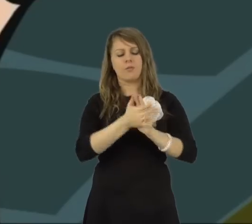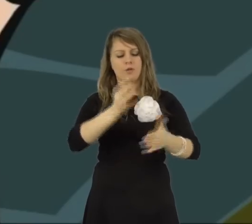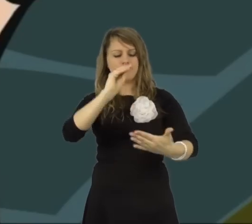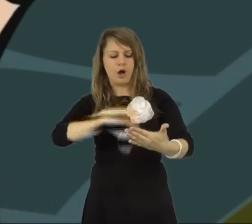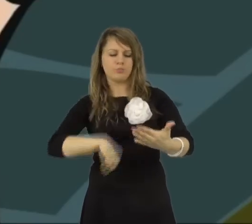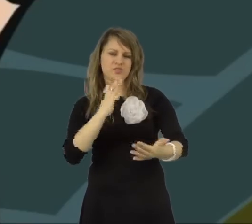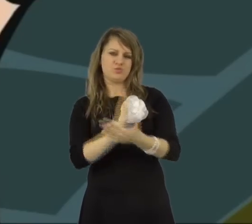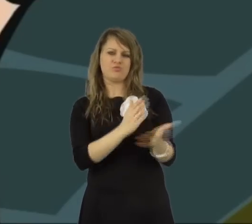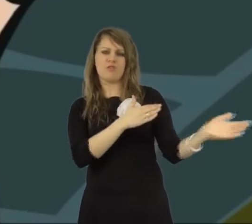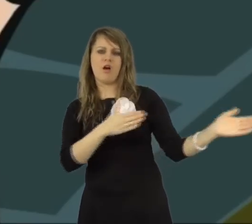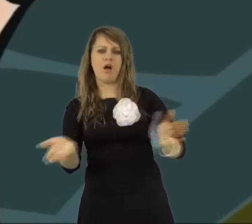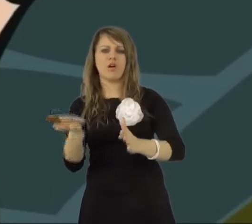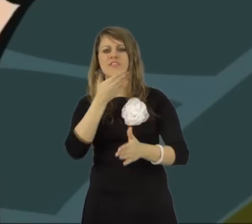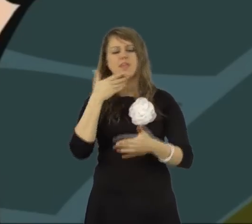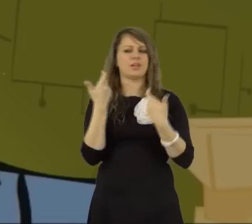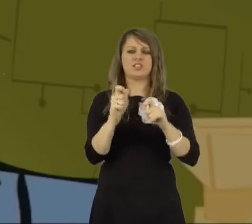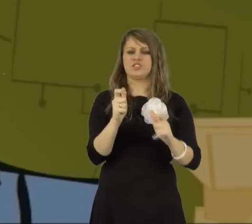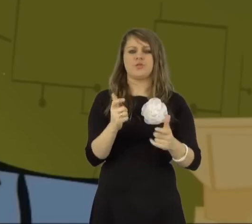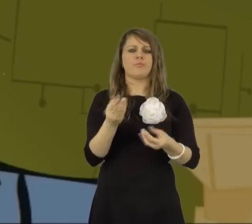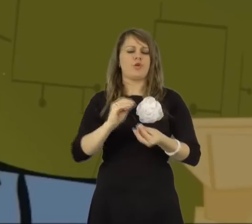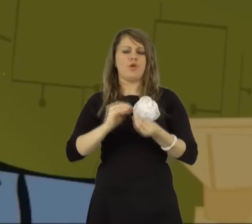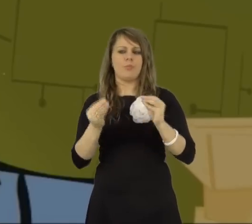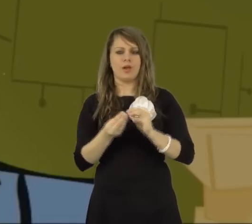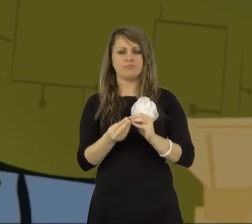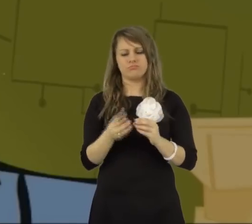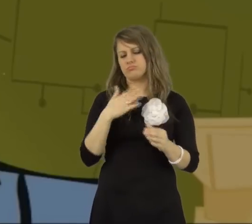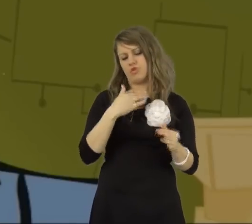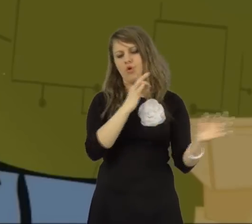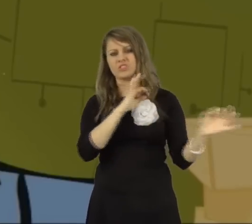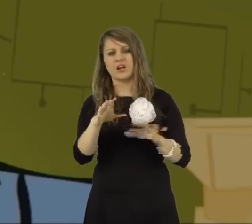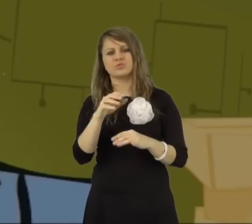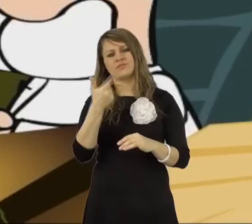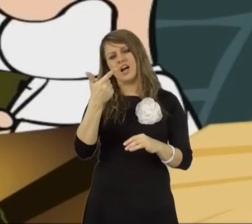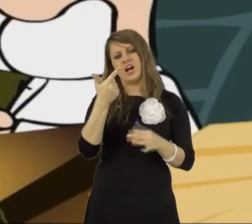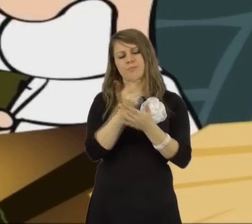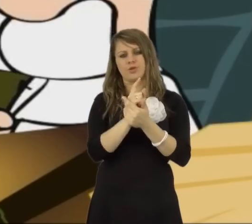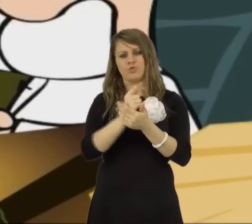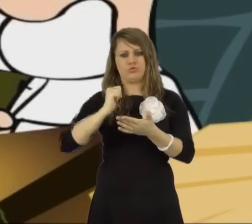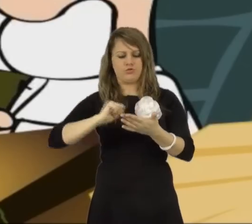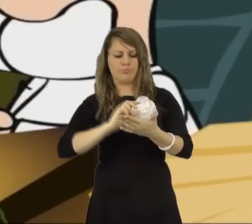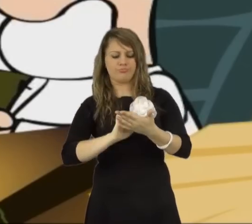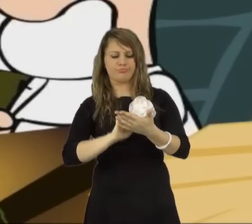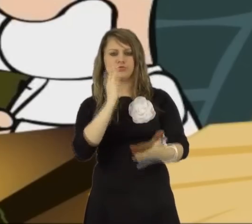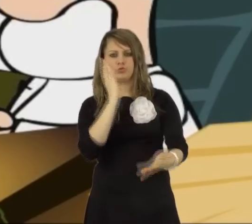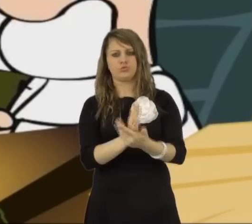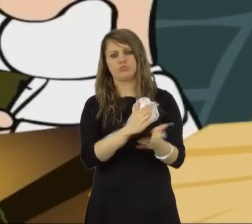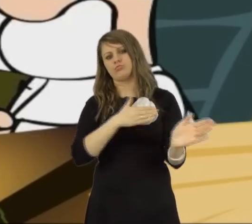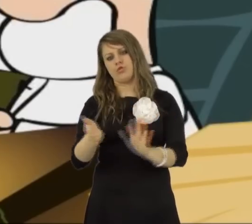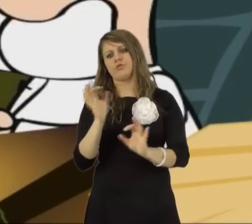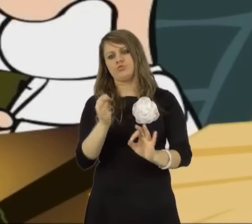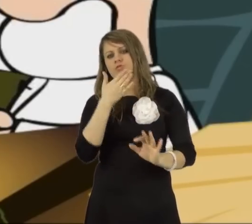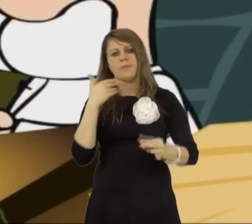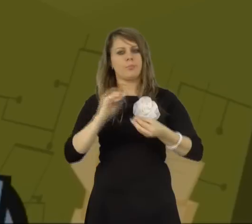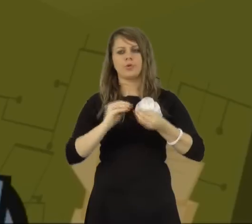i sprawa jest zamknięta. Tak od razu wiesz? Od razu, w ciągu najwyżej kilku minut. Oczywiście, jeśli nie zachodzą